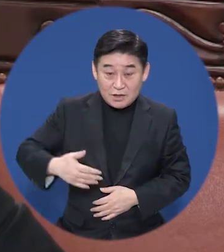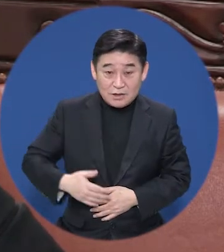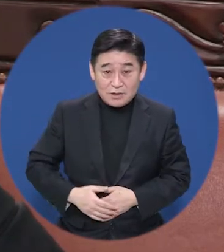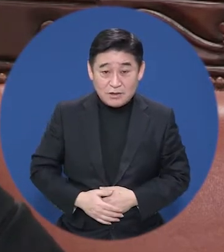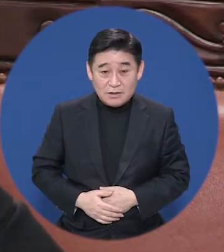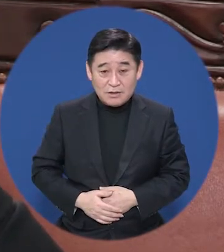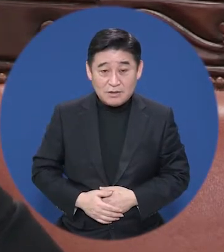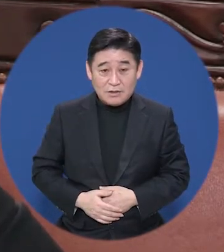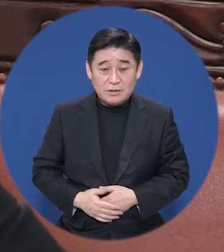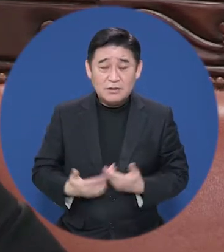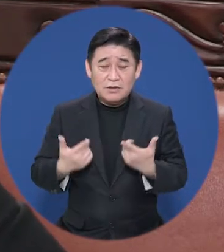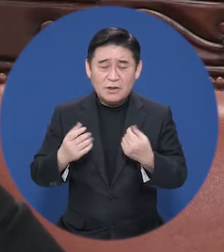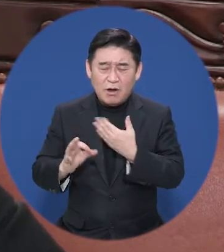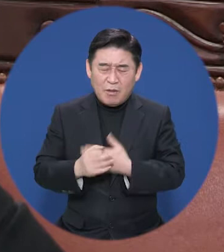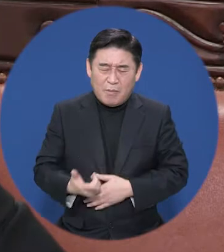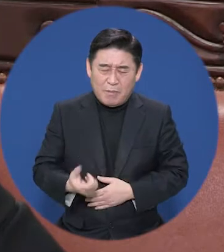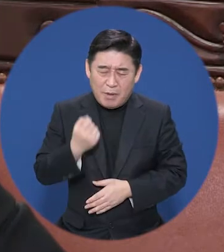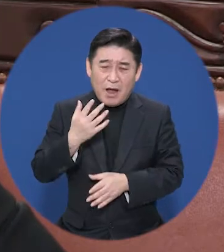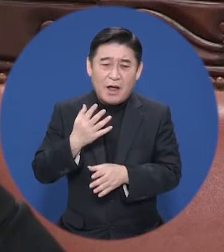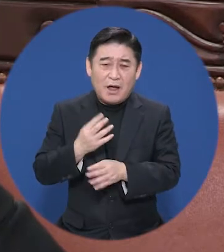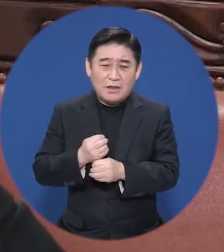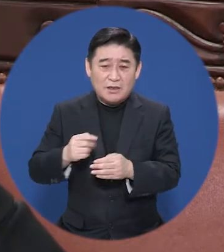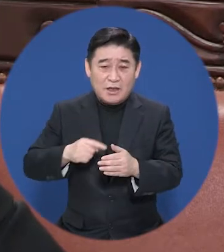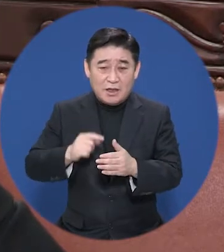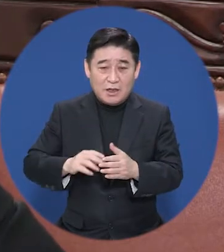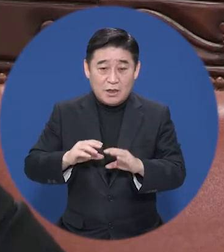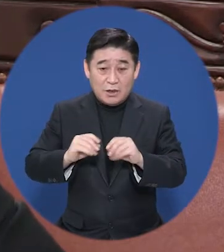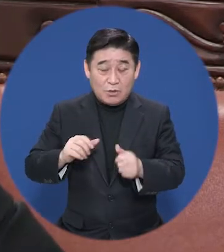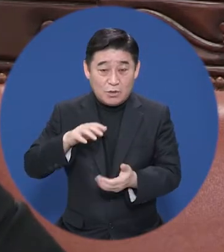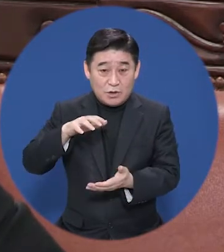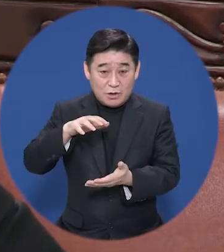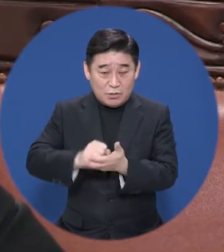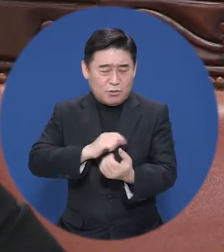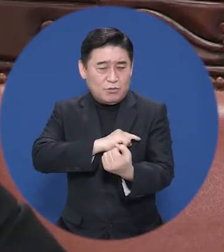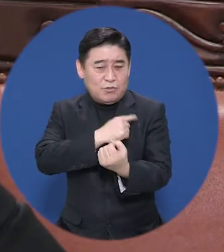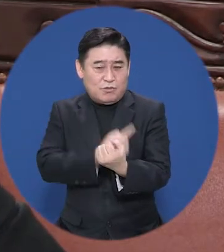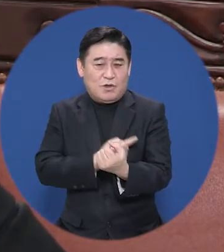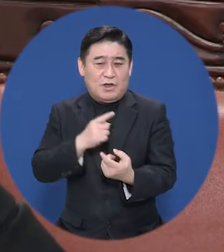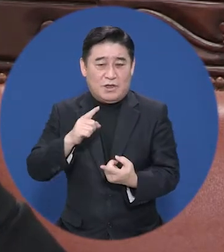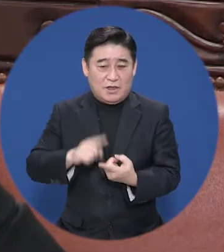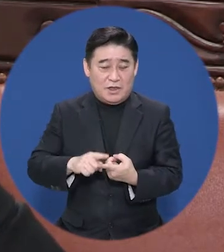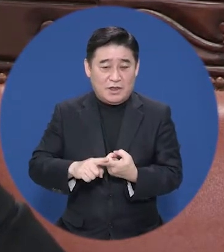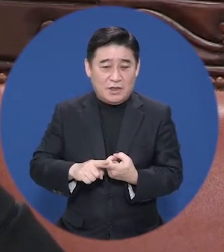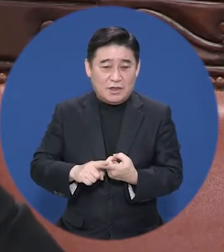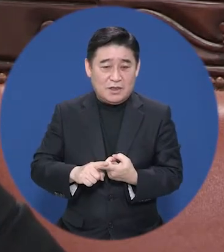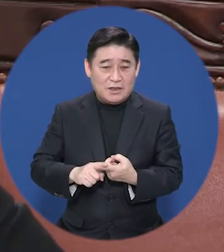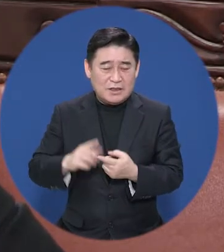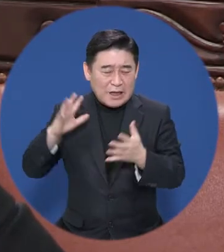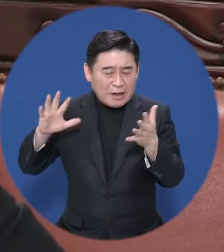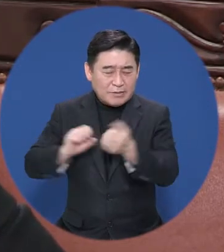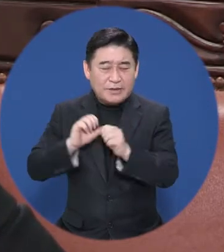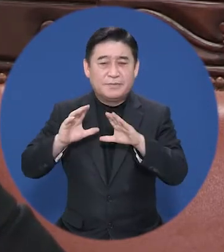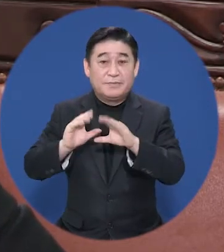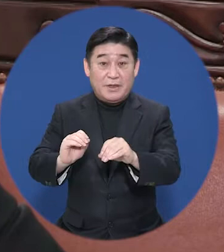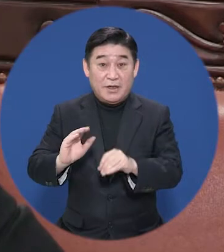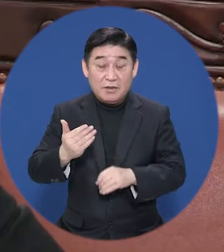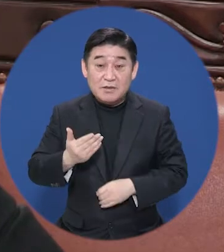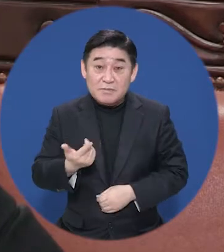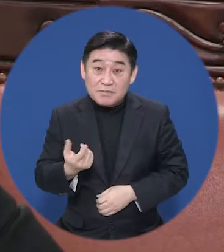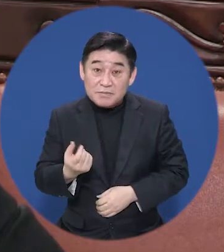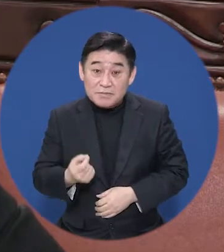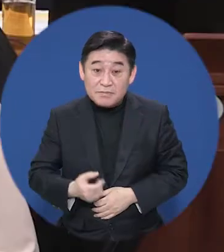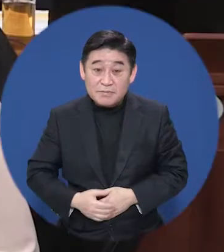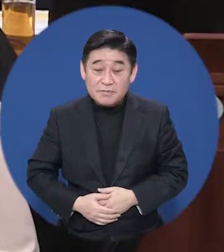상황이에요. 그러면 빠른 시일 내에 토지 소유권에 대한 잡음을 잠재우려고 해야 되는 거